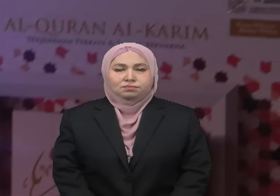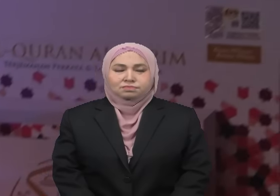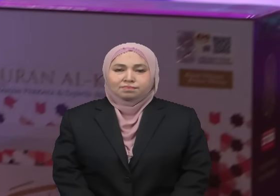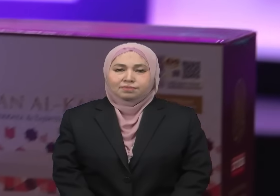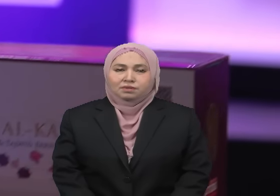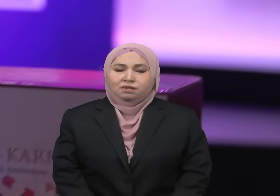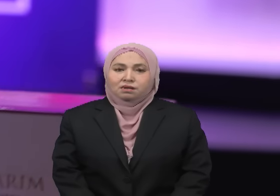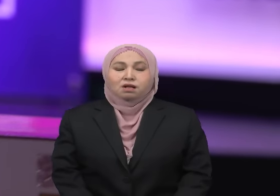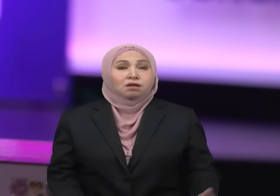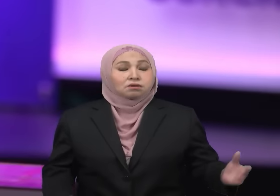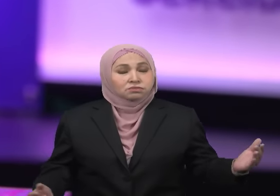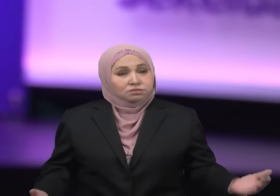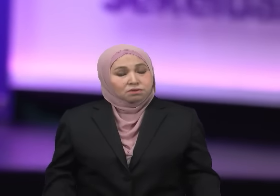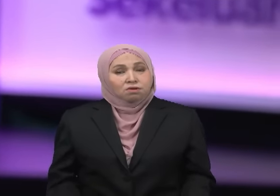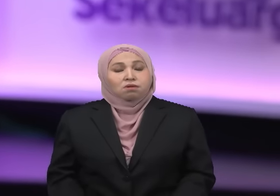صلاة